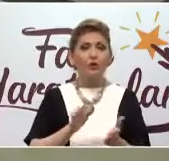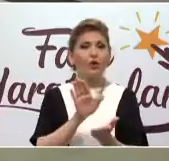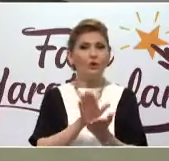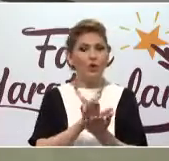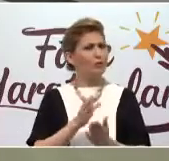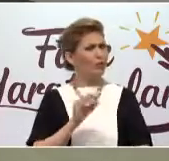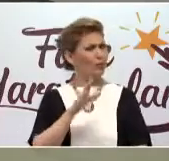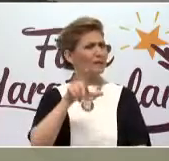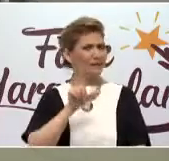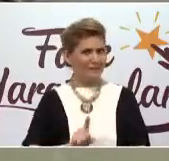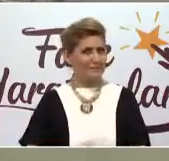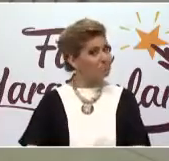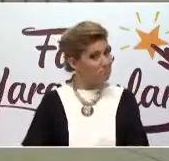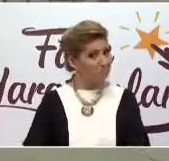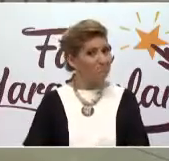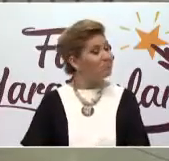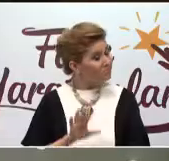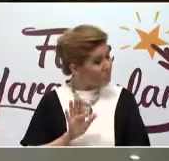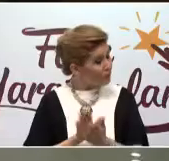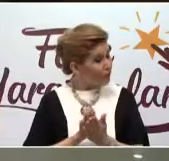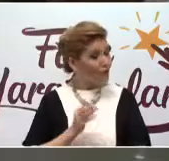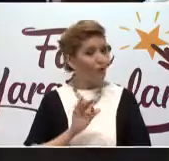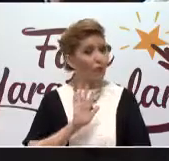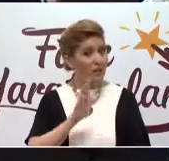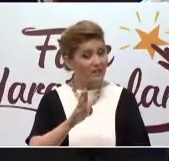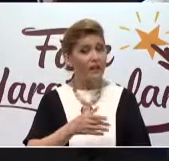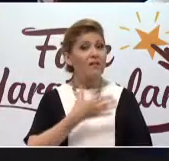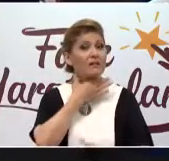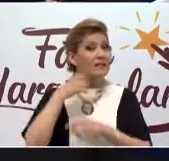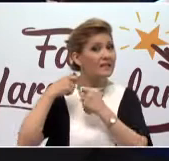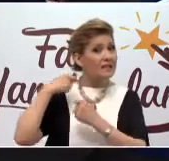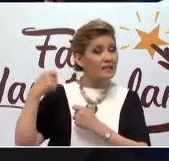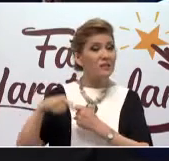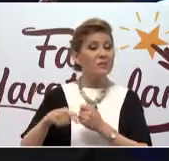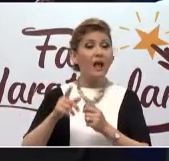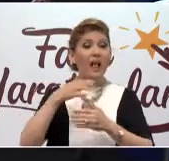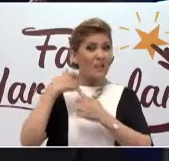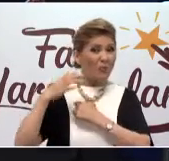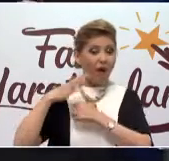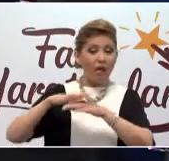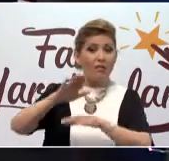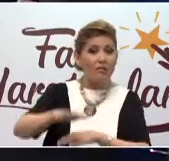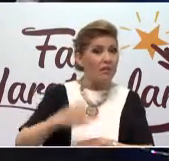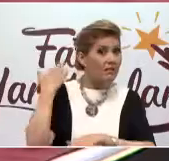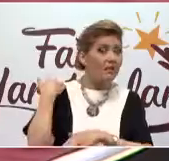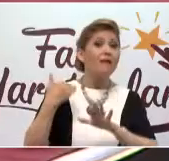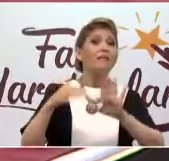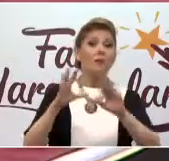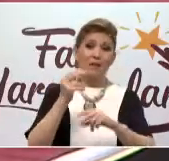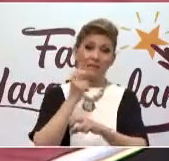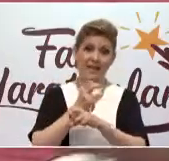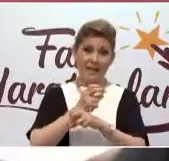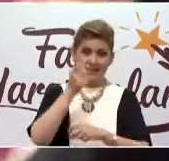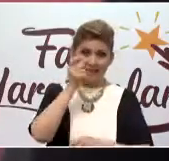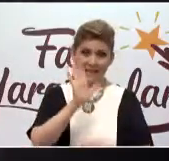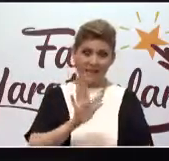çok başarılı. Öyle mi? Evet, köpeklerimizin tasmasıyla sevilmemesi lazım. Hah, onlar profesyonel çalışanlar. Zaten. Şurada bir